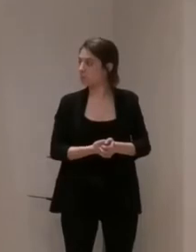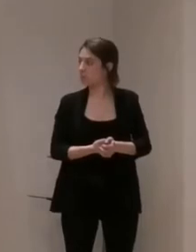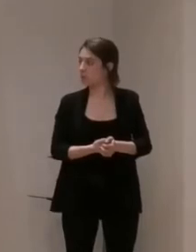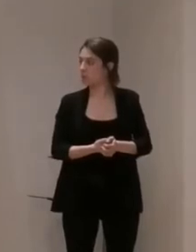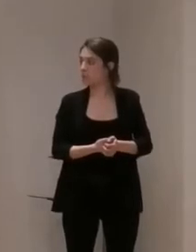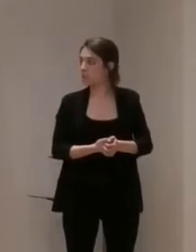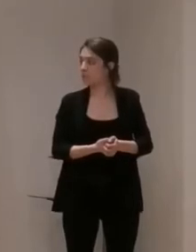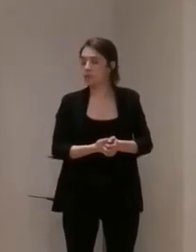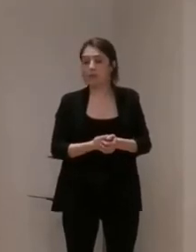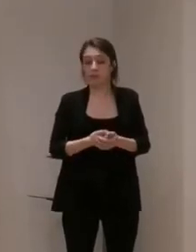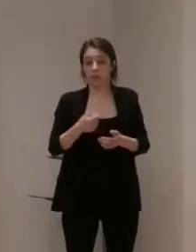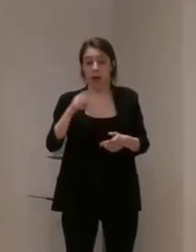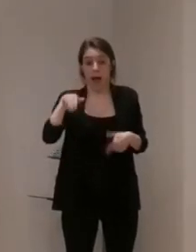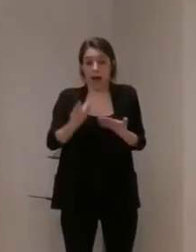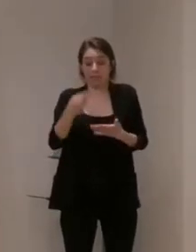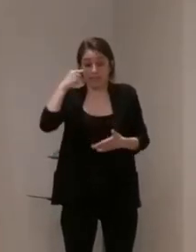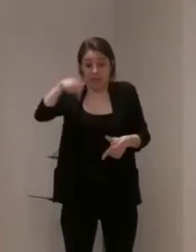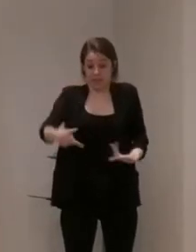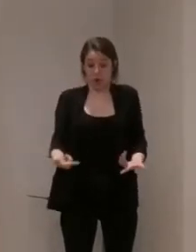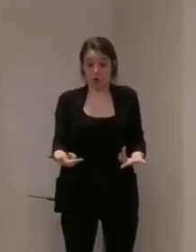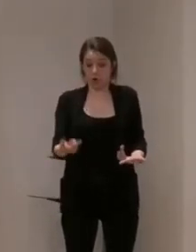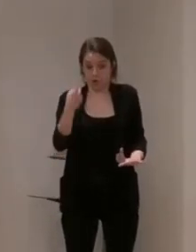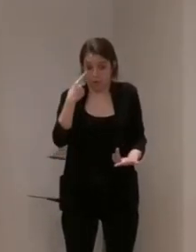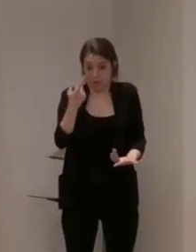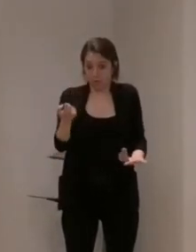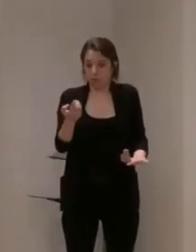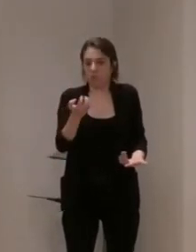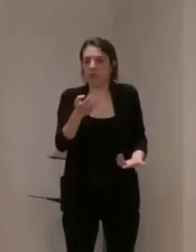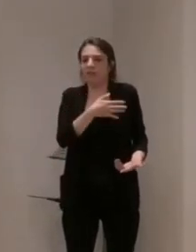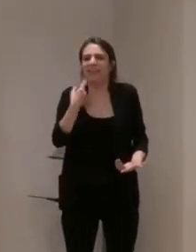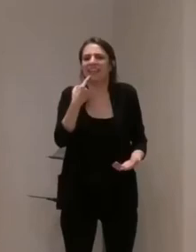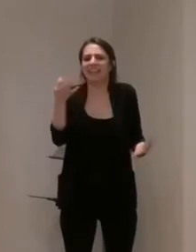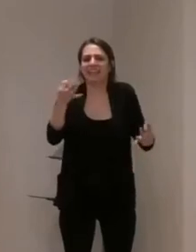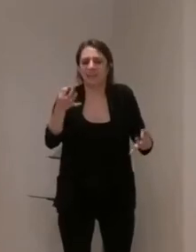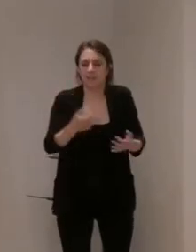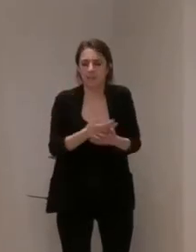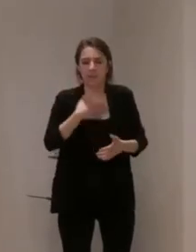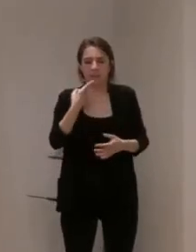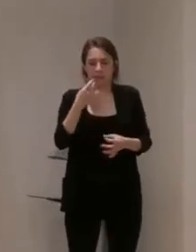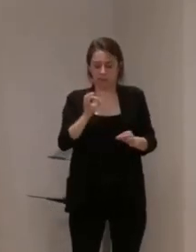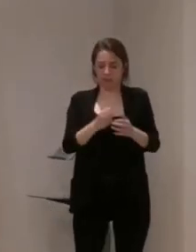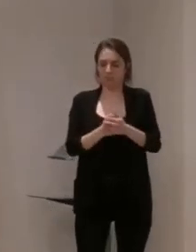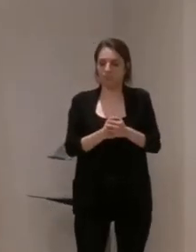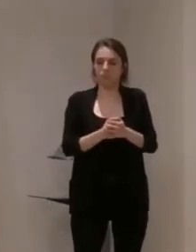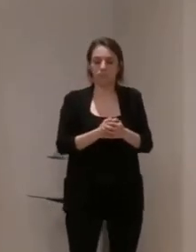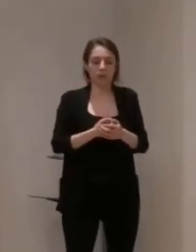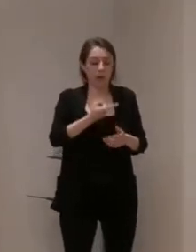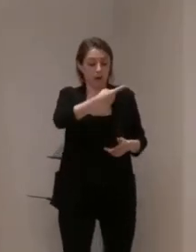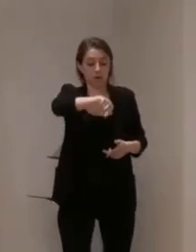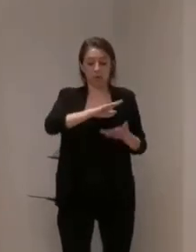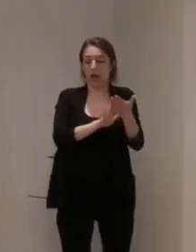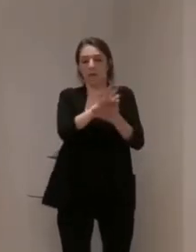I veiem la situació que és avui. I avui. Què vol dir? Quan parlem de memòria,